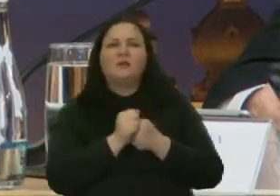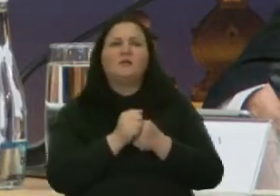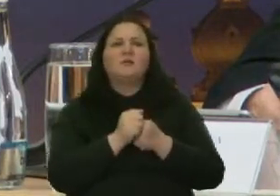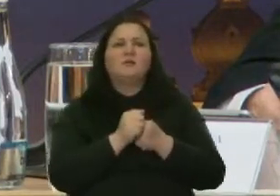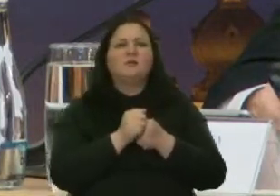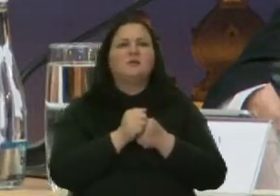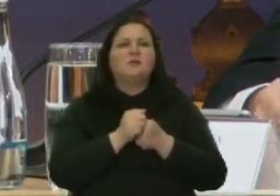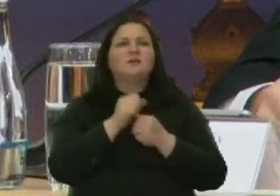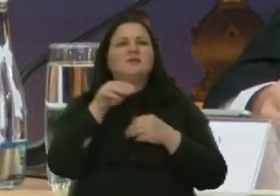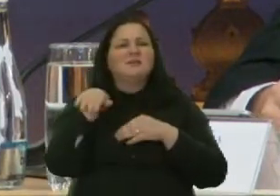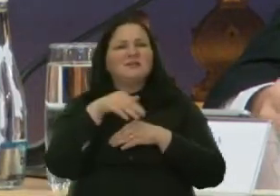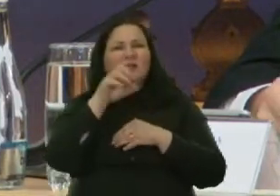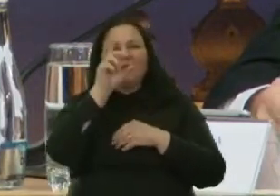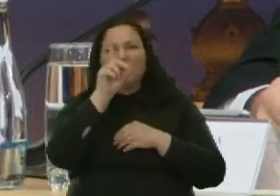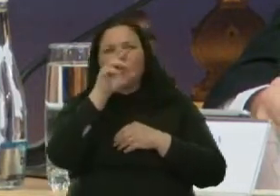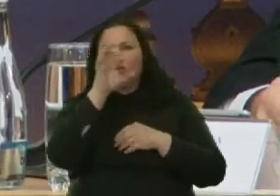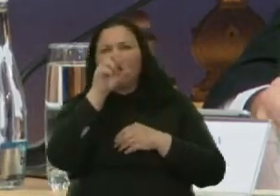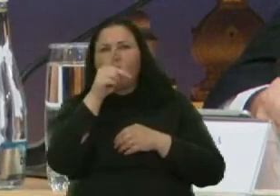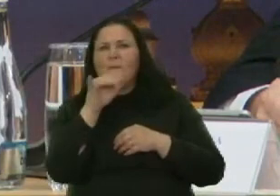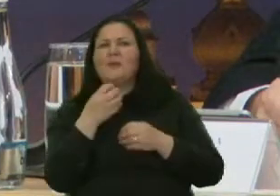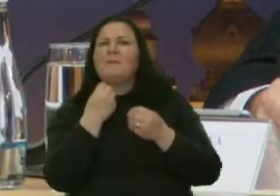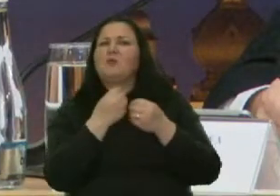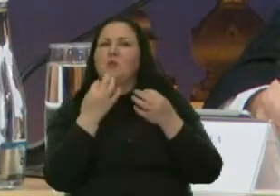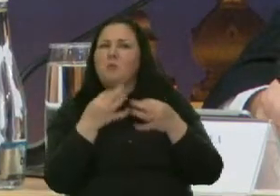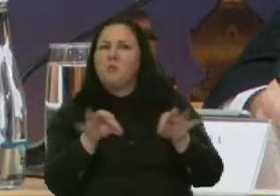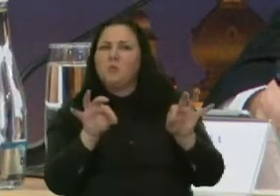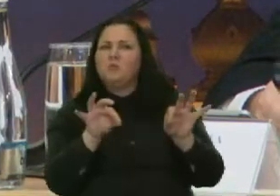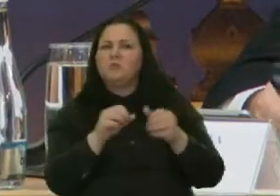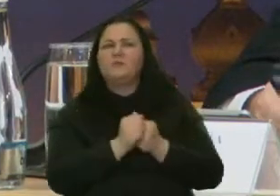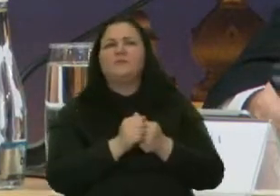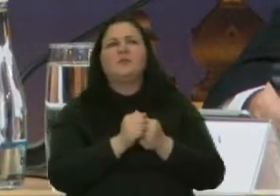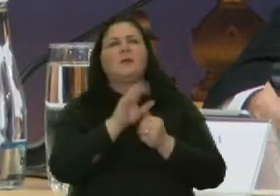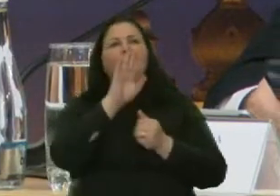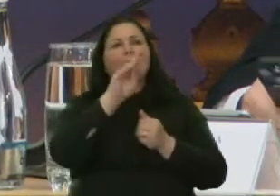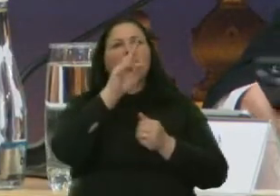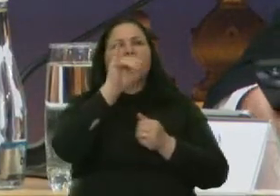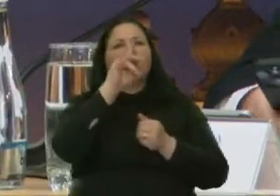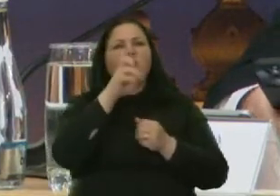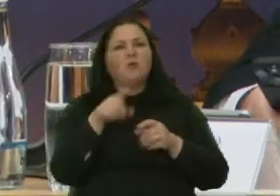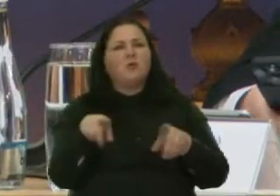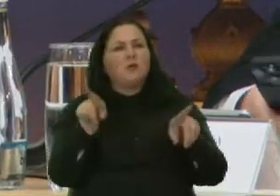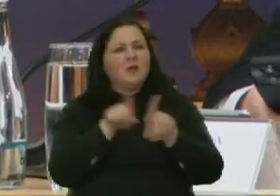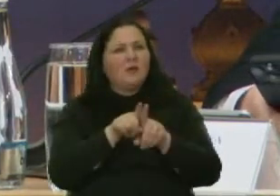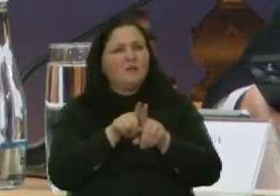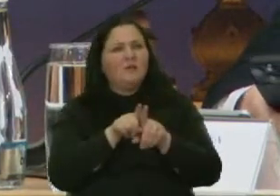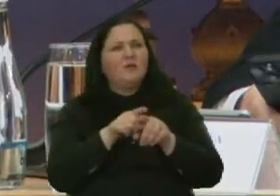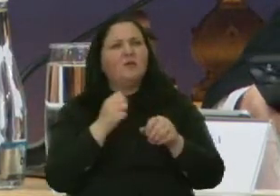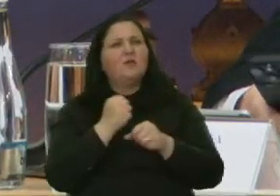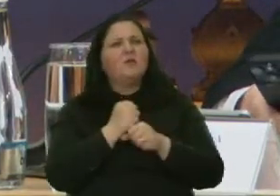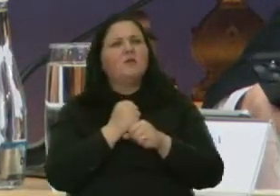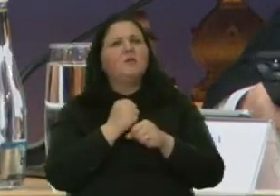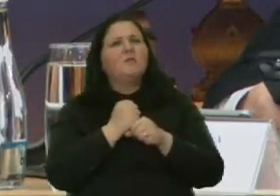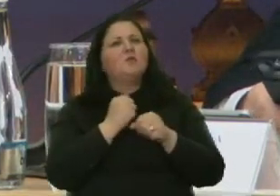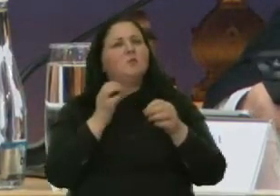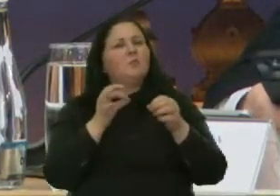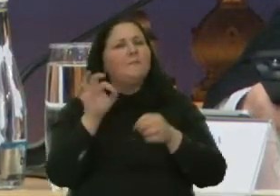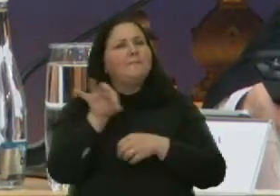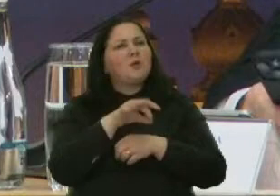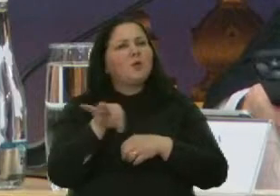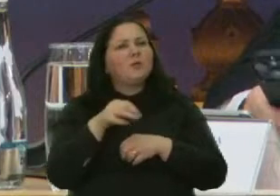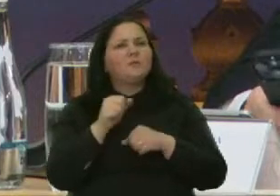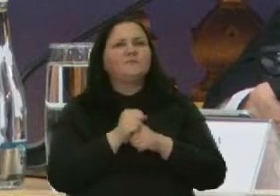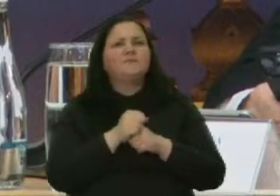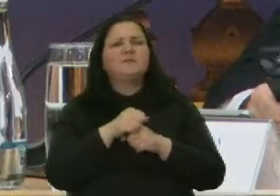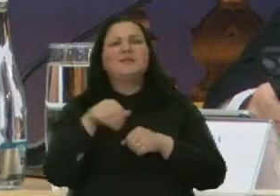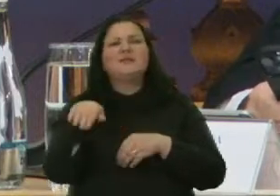dropie incluse pe lista în proiectele de modernizare Constantin brăiloiu trebuie finalizat procedurile preliminare pentru a demarat serviciile de proiectare strada